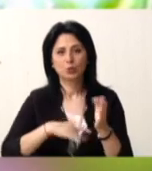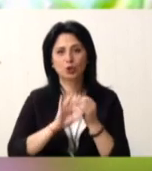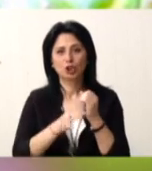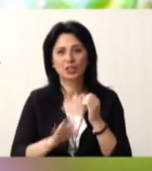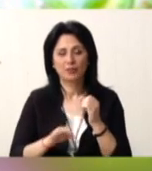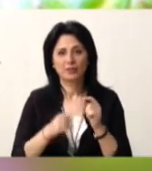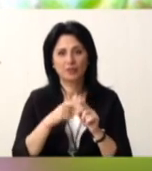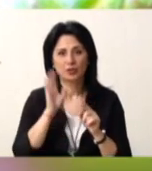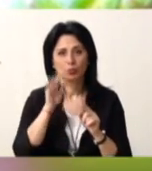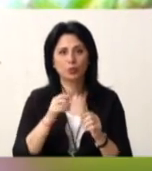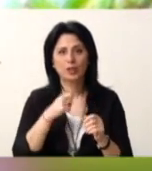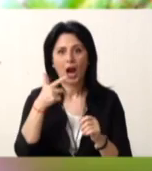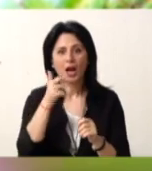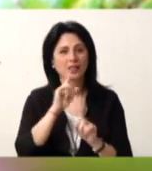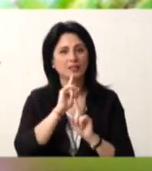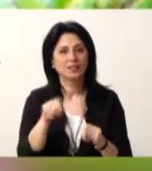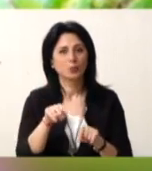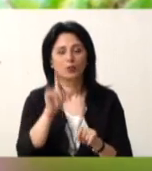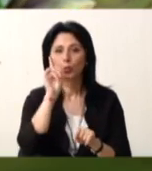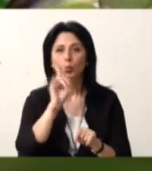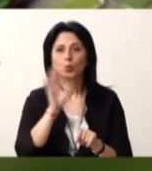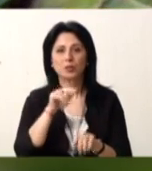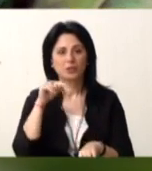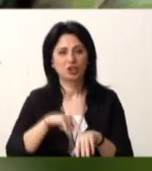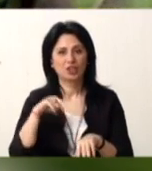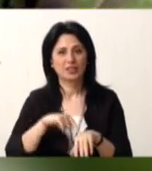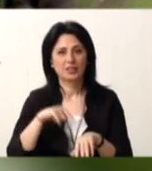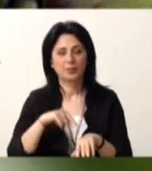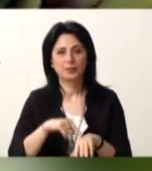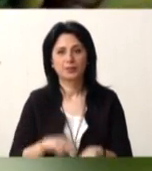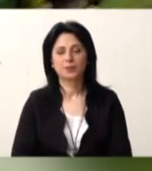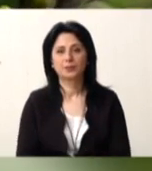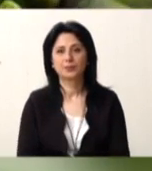კუჭნაწლავს, აგარიდებთ მეტეორიზმს და უსიამოვნო შეგრძნებებს.